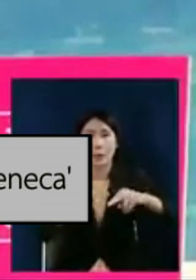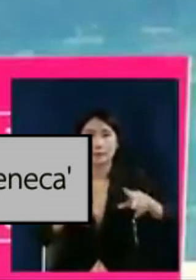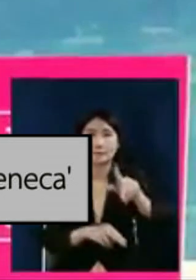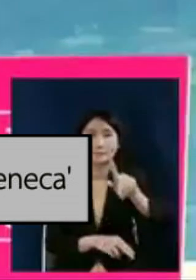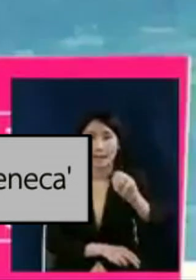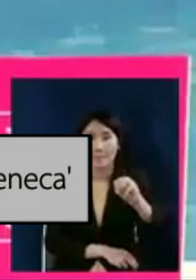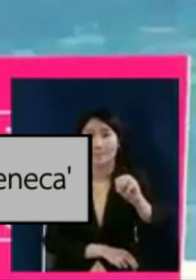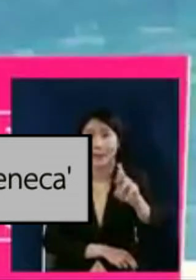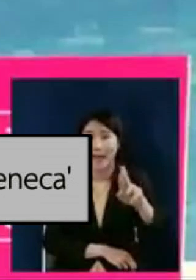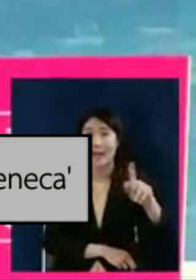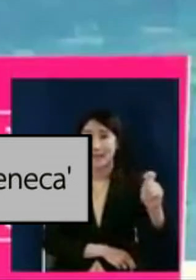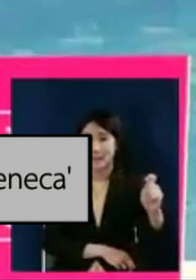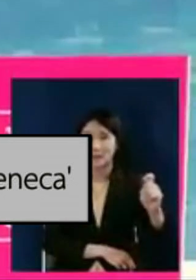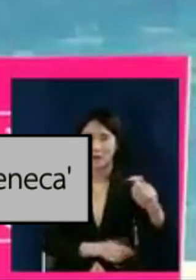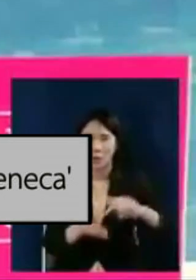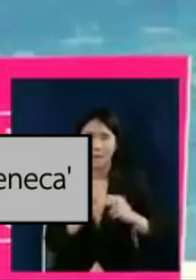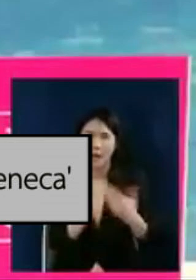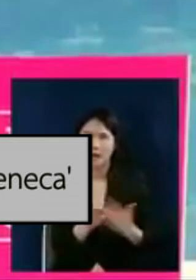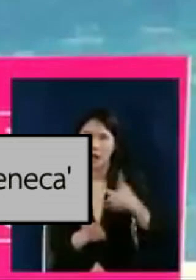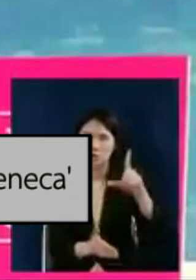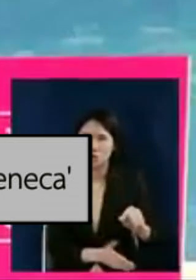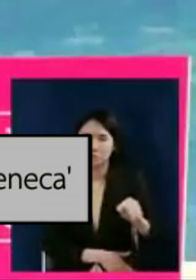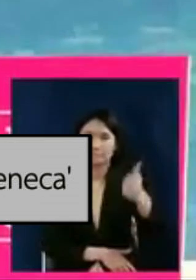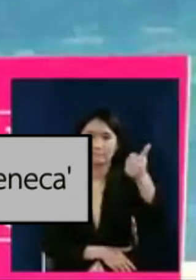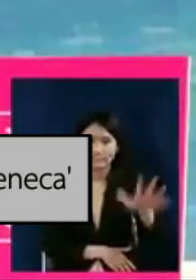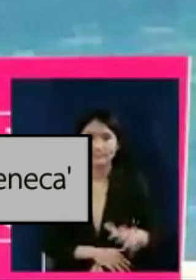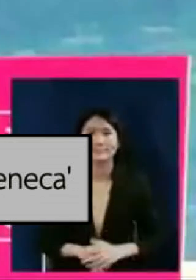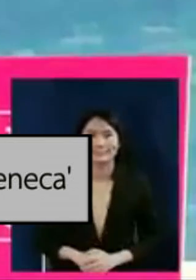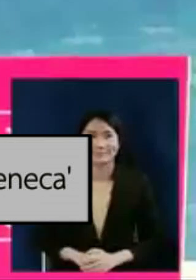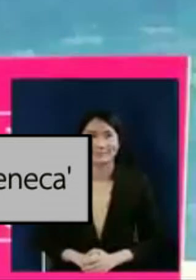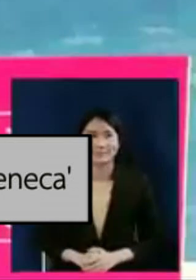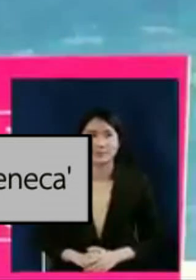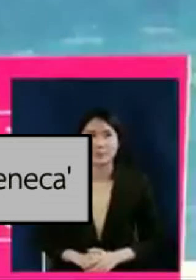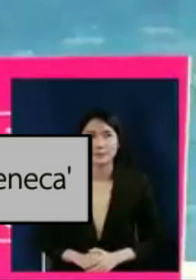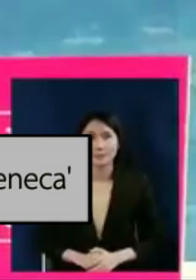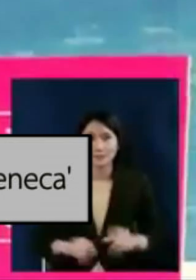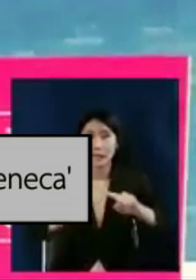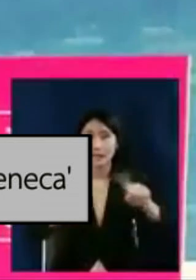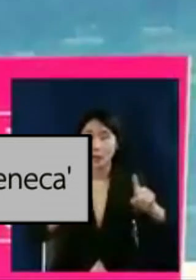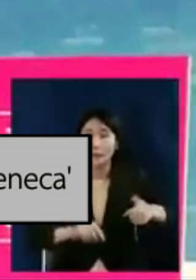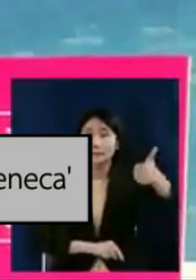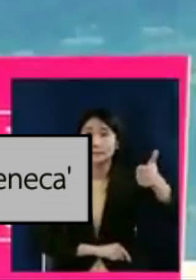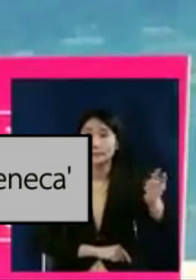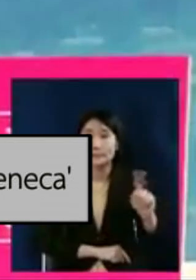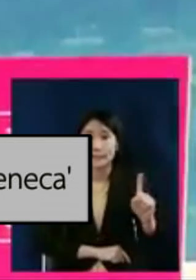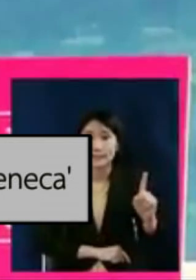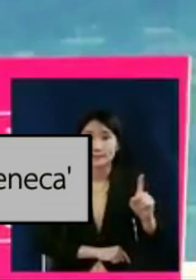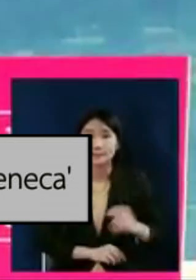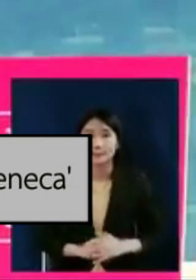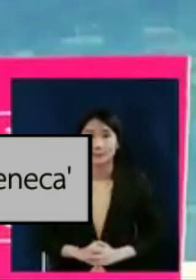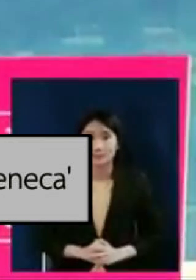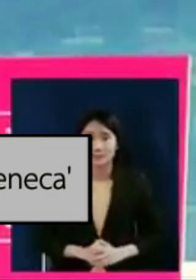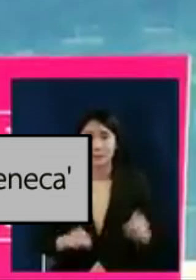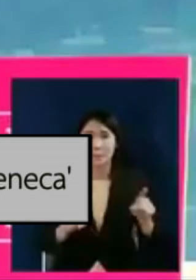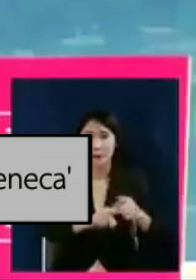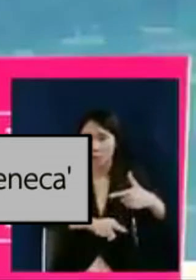ไวรัส vectorได้ไม่มีทางที่ตกลงมาได้ถูกแบบนั้นนะครับนะฮะแต่ข้อดีผมมันก็คือว่ามันเป็น